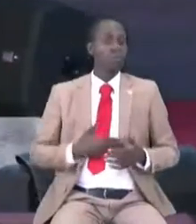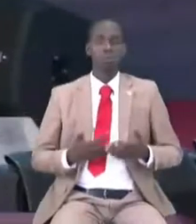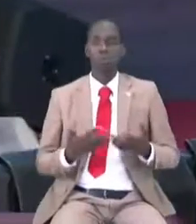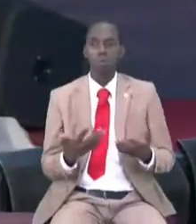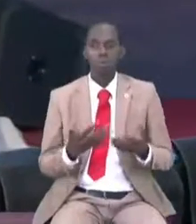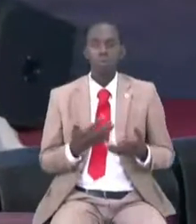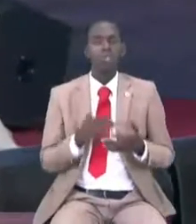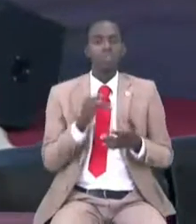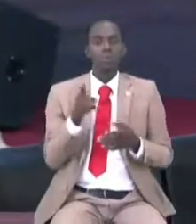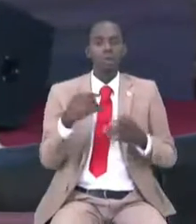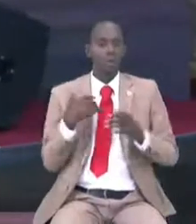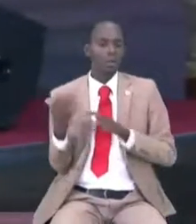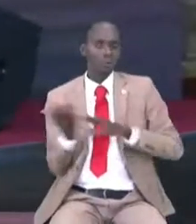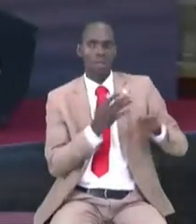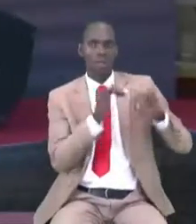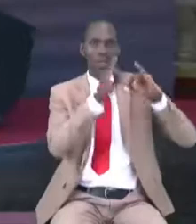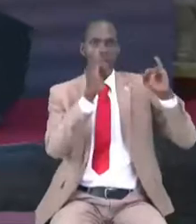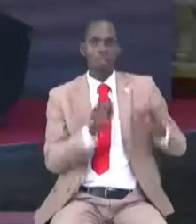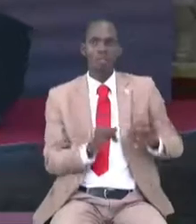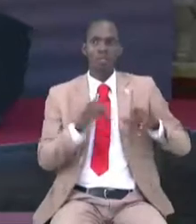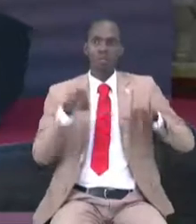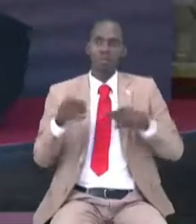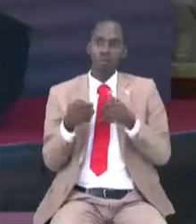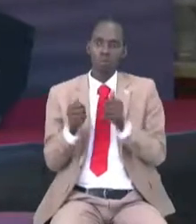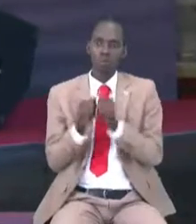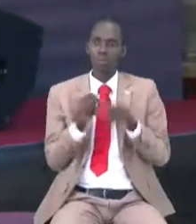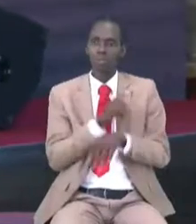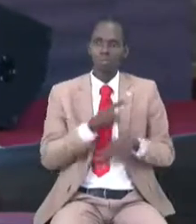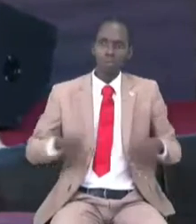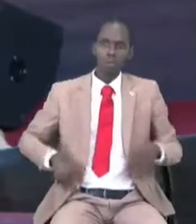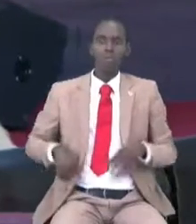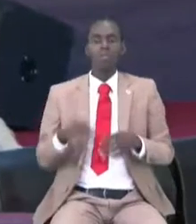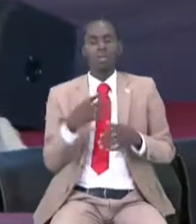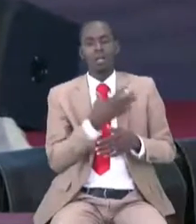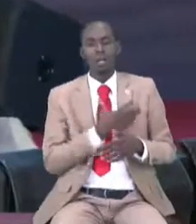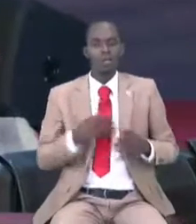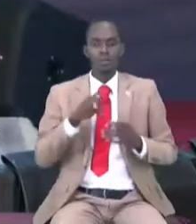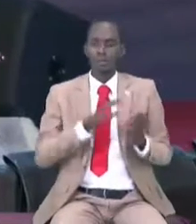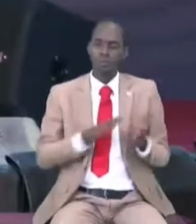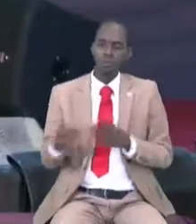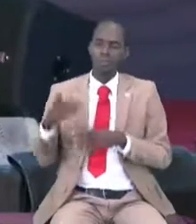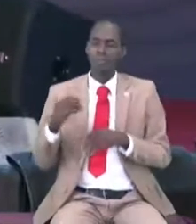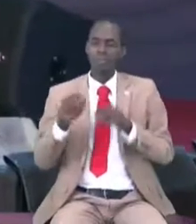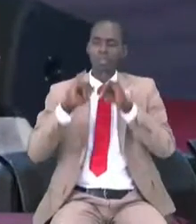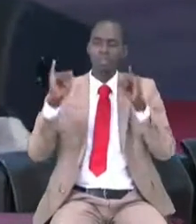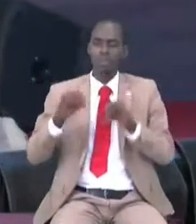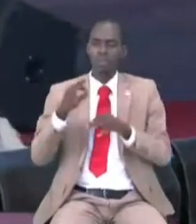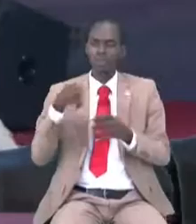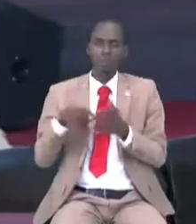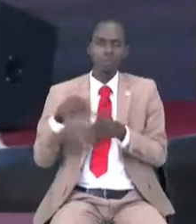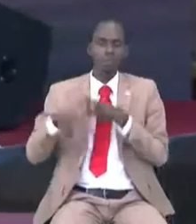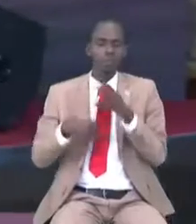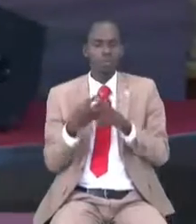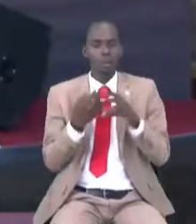monde, retourne au Seigneur. Tu vas vers la culpabilité, tu embrasses ceci,